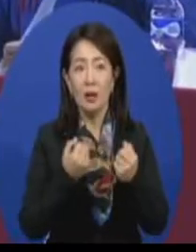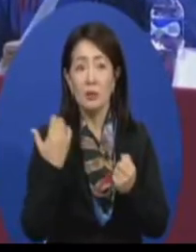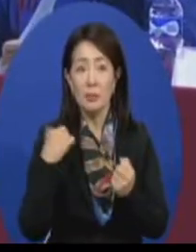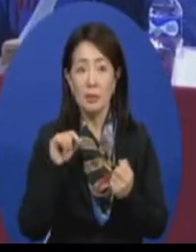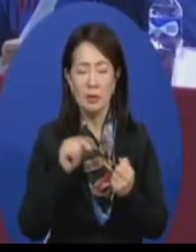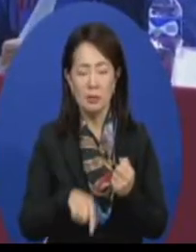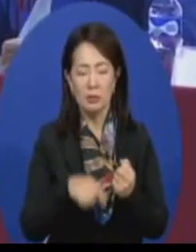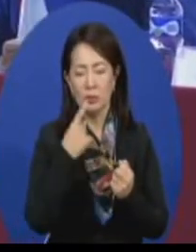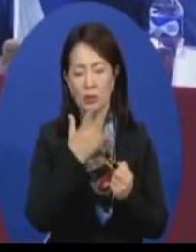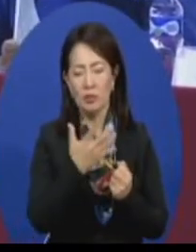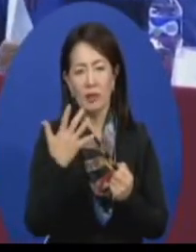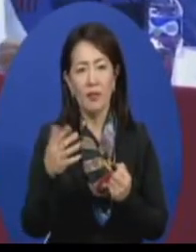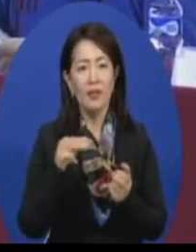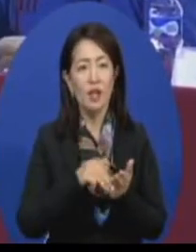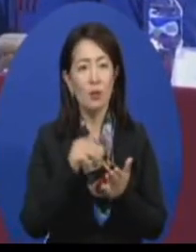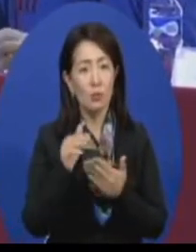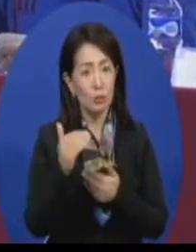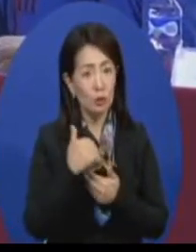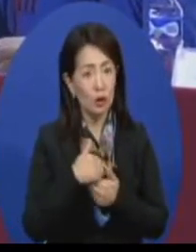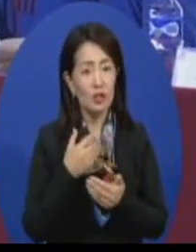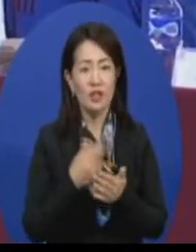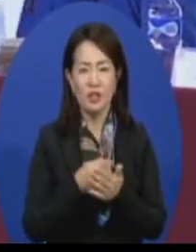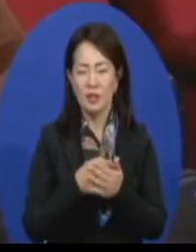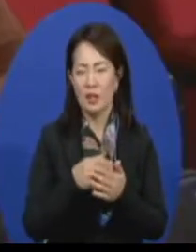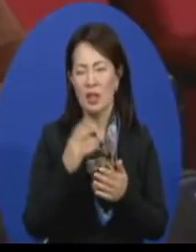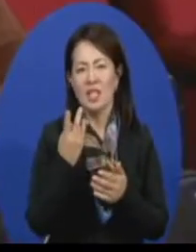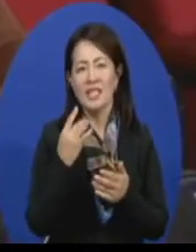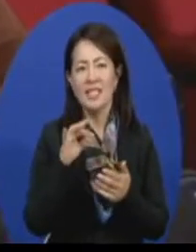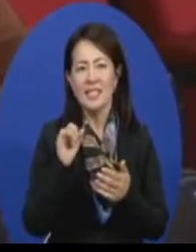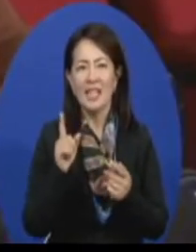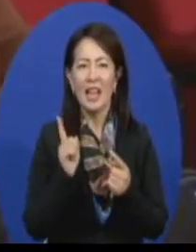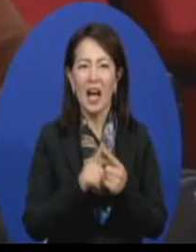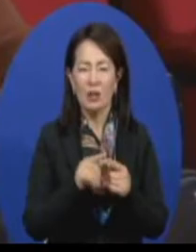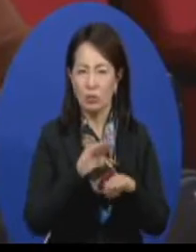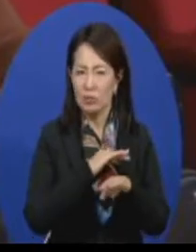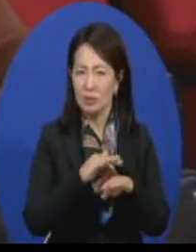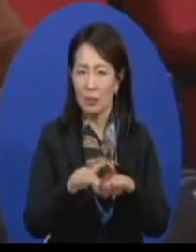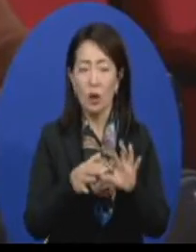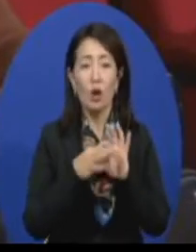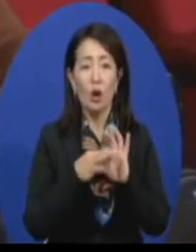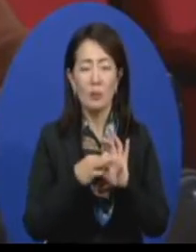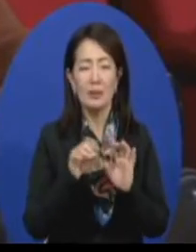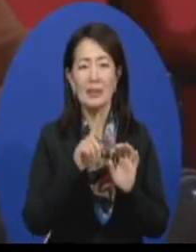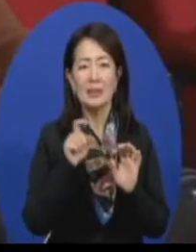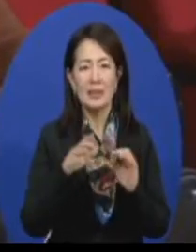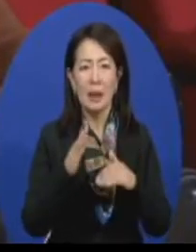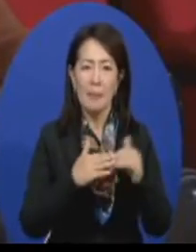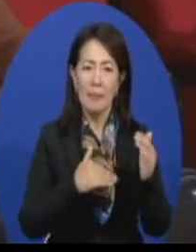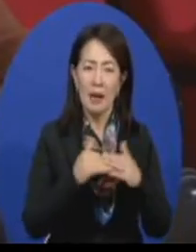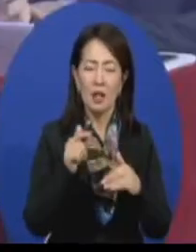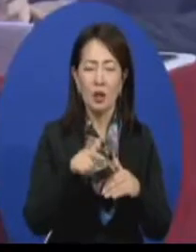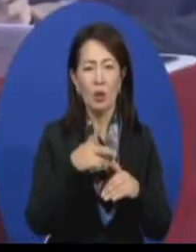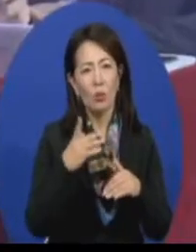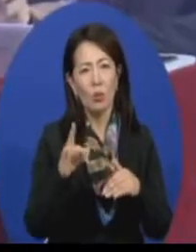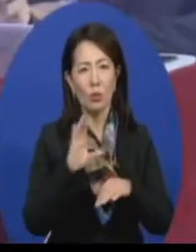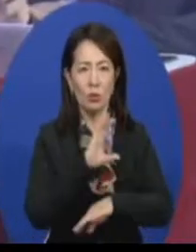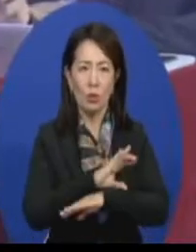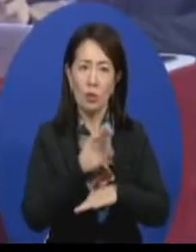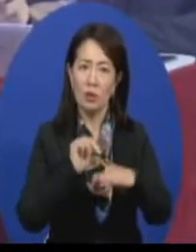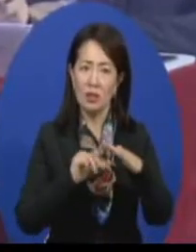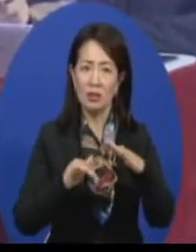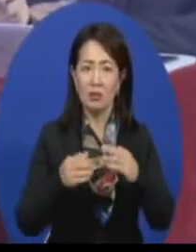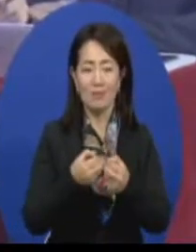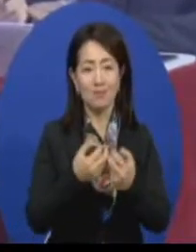онд 155 тэрбумд хүрсэн байх жишээтэй. Нийслэлтэй хатуучилтаа авт замаар холбогдсон зам барилга, гүүр, сургууль цэцэрлэг